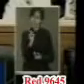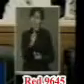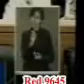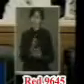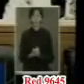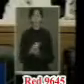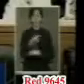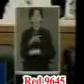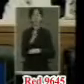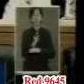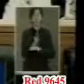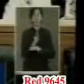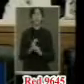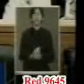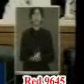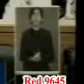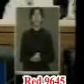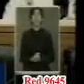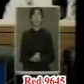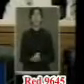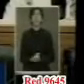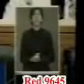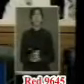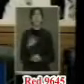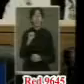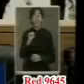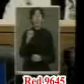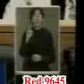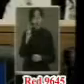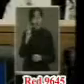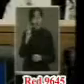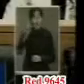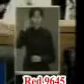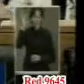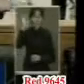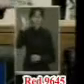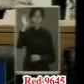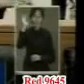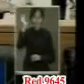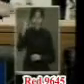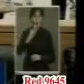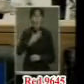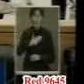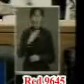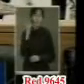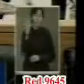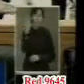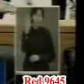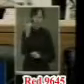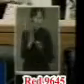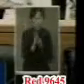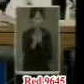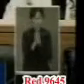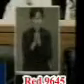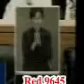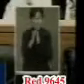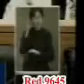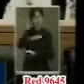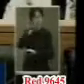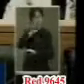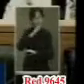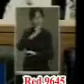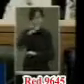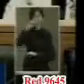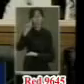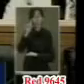คารพสิ่งที่สวบางท่านได้อภิปรายนั้นเมื่อวานนี้ผมอ่านหนังสือพิมพ์ไทยรัฐด้วย